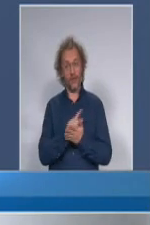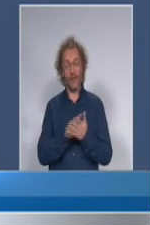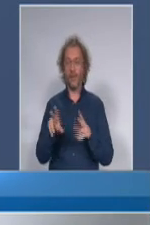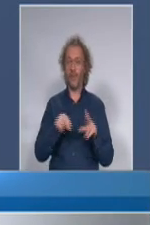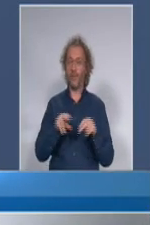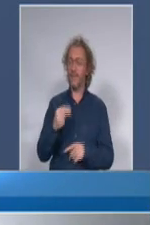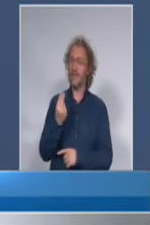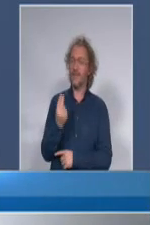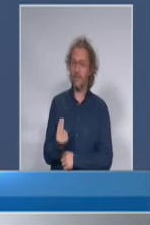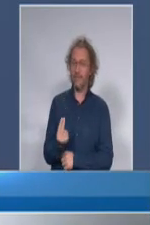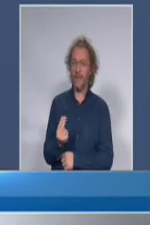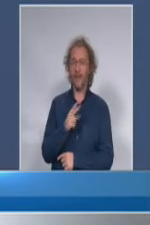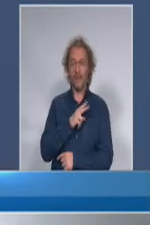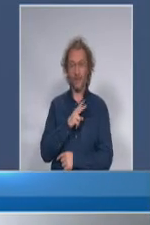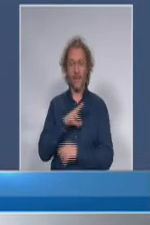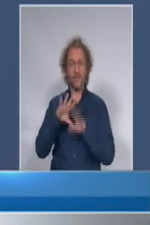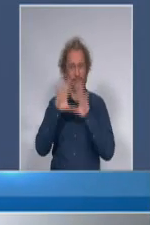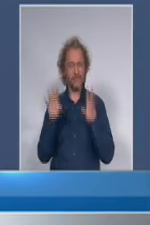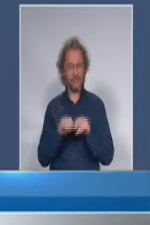103